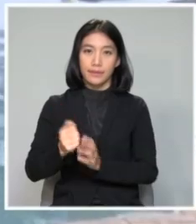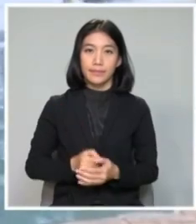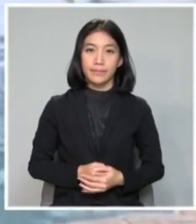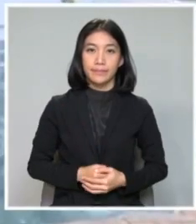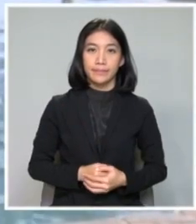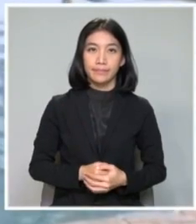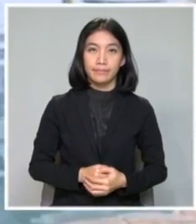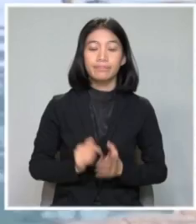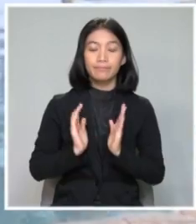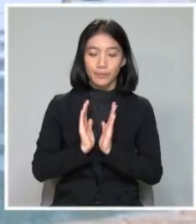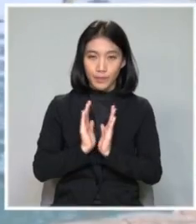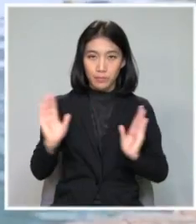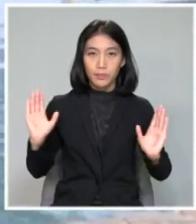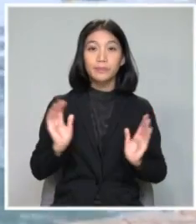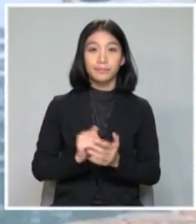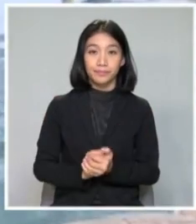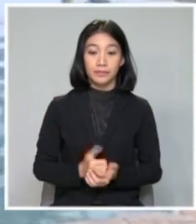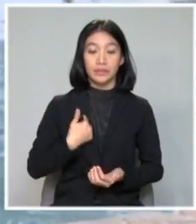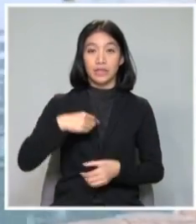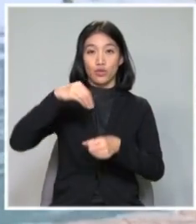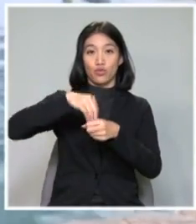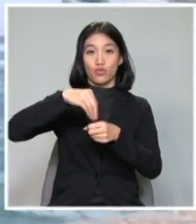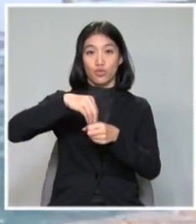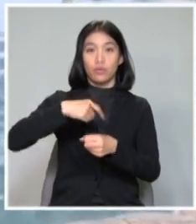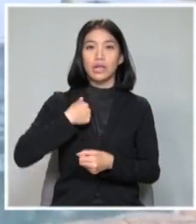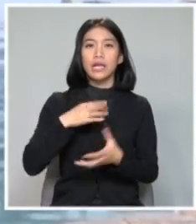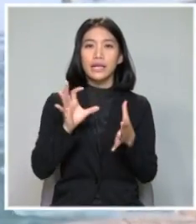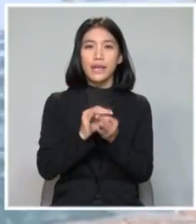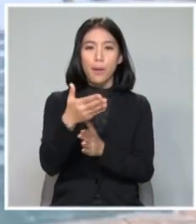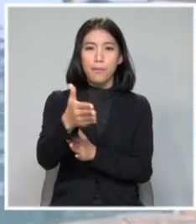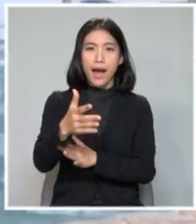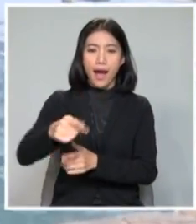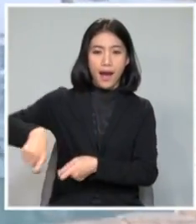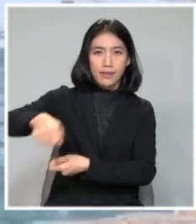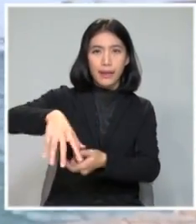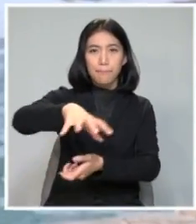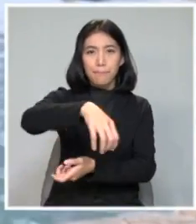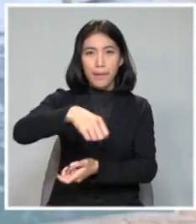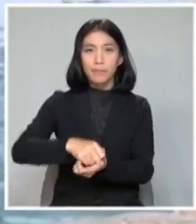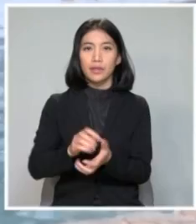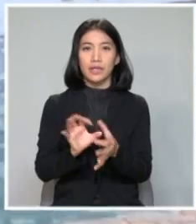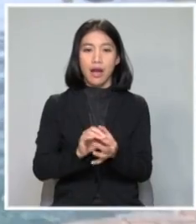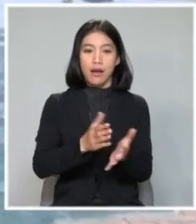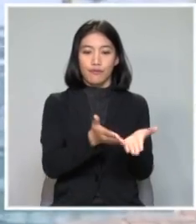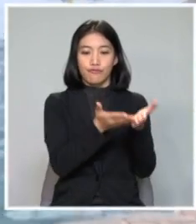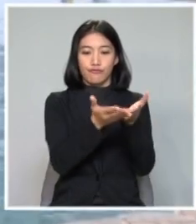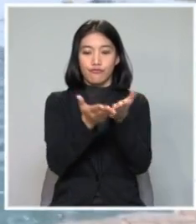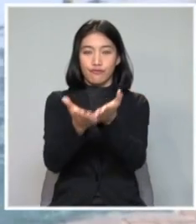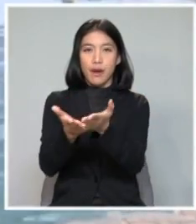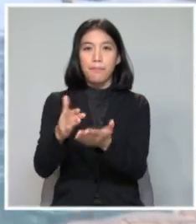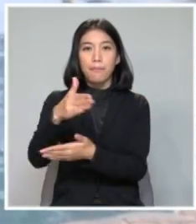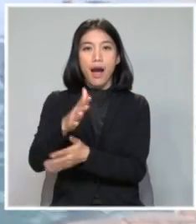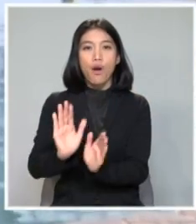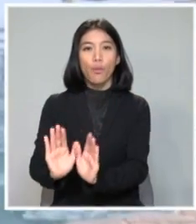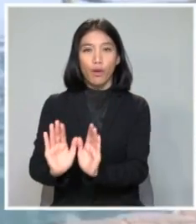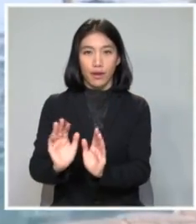ขอบพระคุณทั้ง3ท่านครับบริเวณที่ผมยืนอยู่ตรงนี้ครับคือแพปลาประมงชัยครับแพปลาแห่งแรกที่ศูนย์บัญชาการการทำประมงผิดกฎ